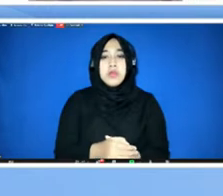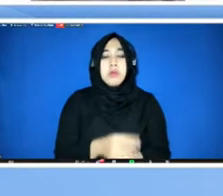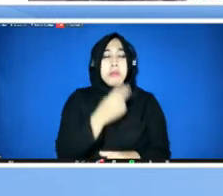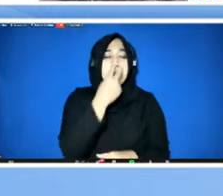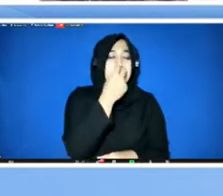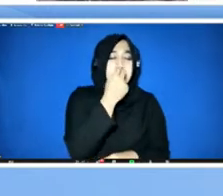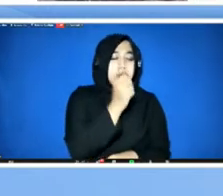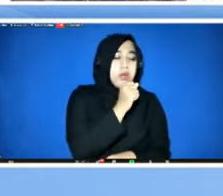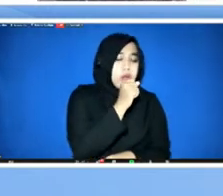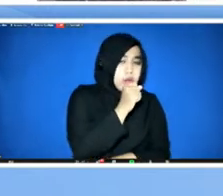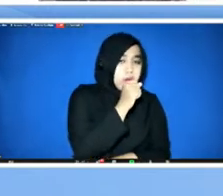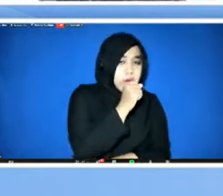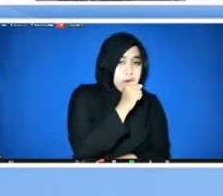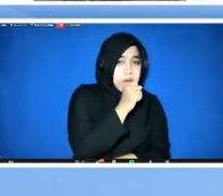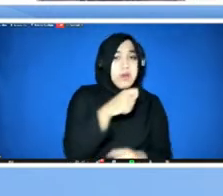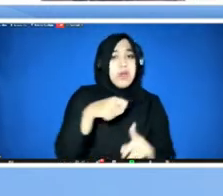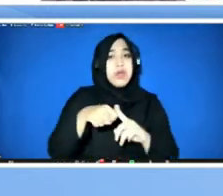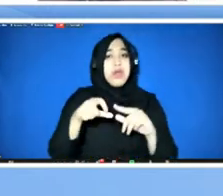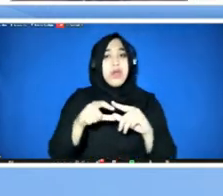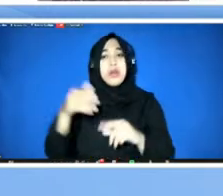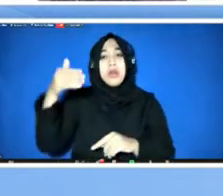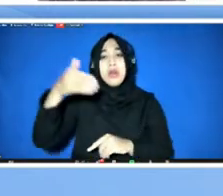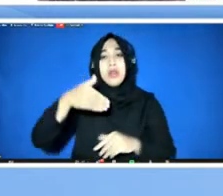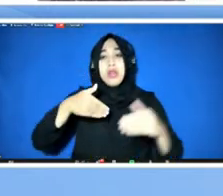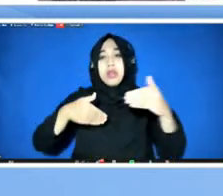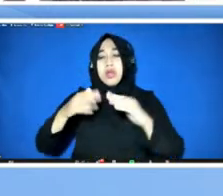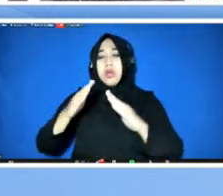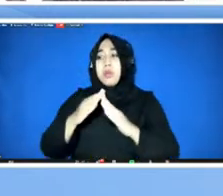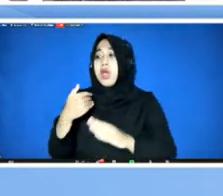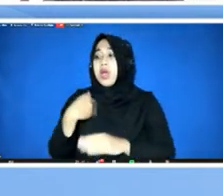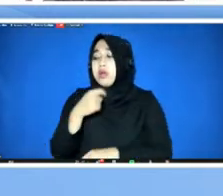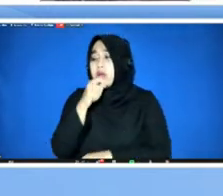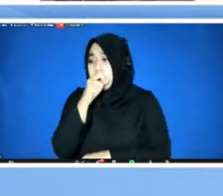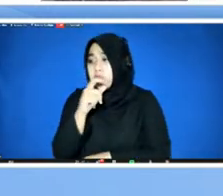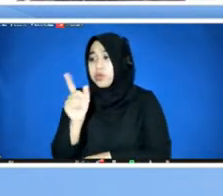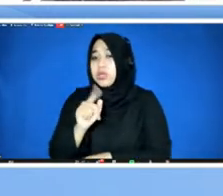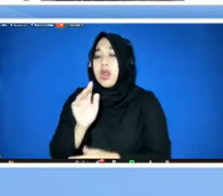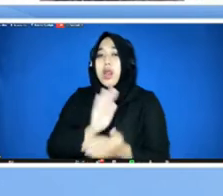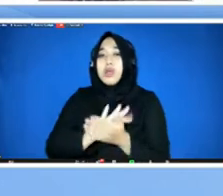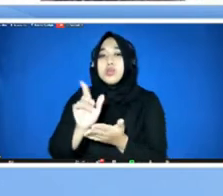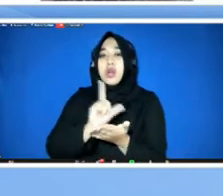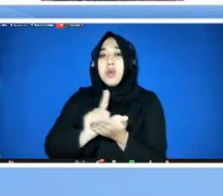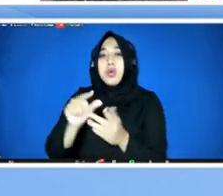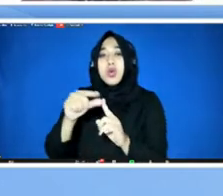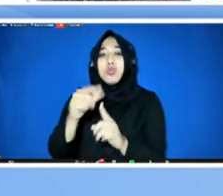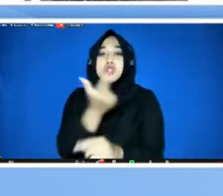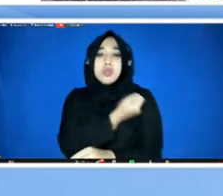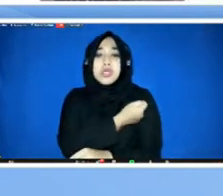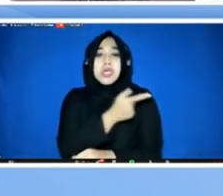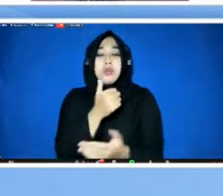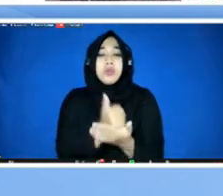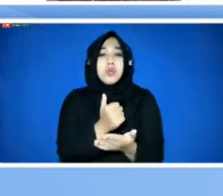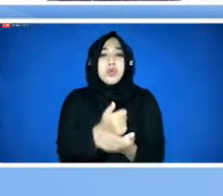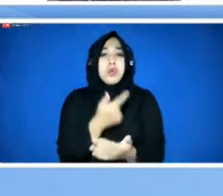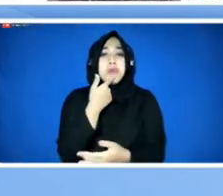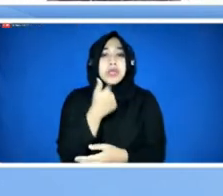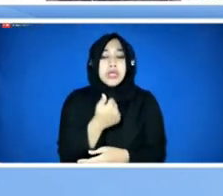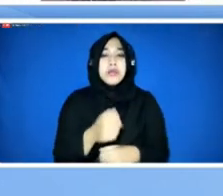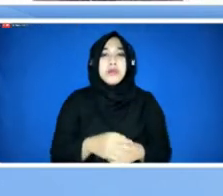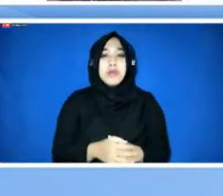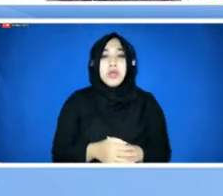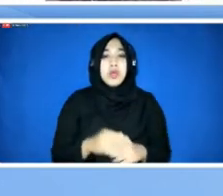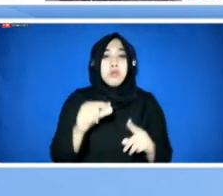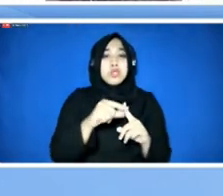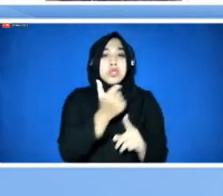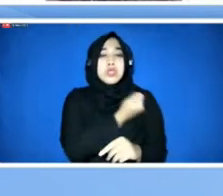rumah-rumah, nanya ada yang batuk nggak, kemudian mereka dilapor ke puskesmas. Nah, ini penting. Ini jadi aktif case finding. Jadi puskesmas tidak hanya menunggu di puskesmas,